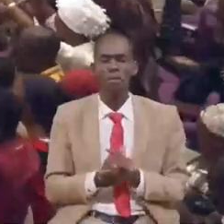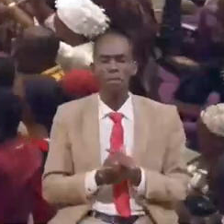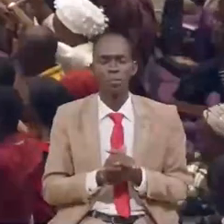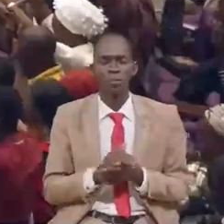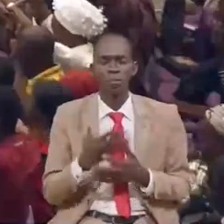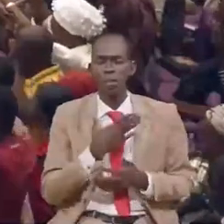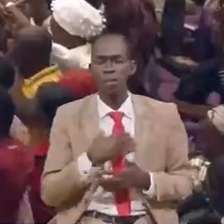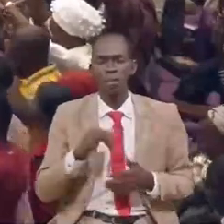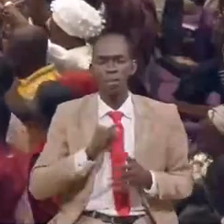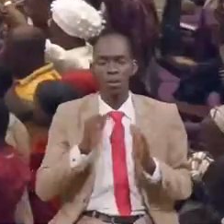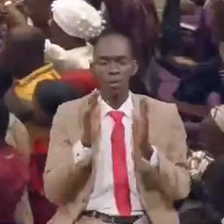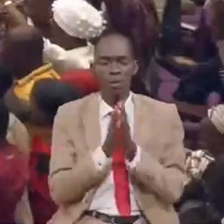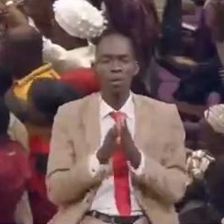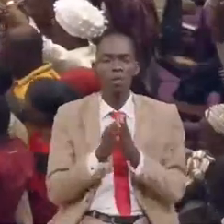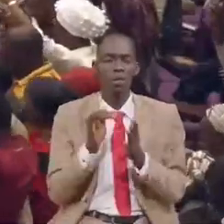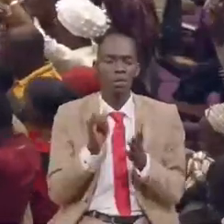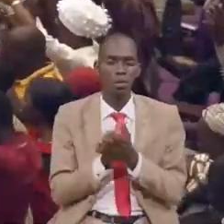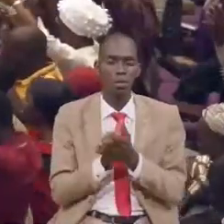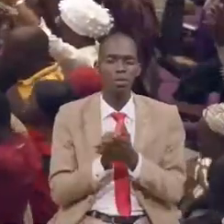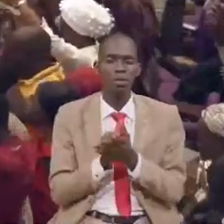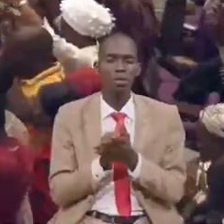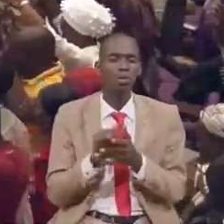Je prie, Seigneur,